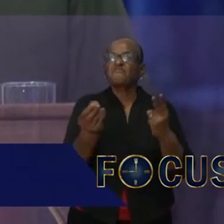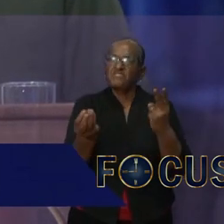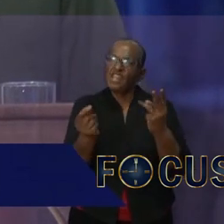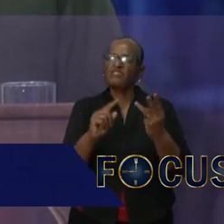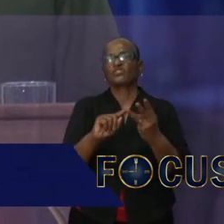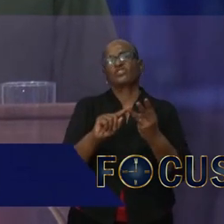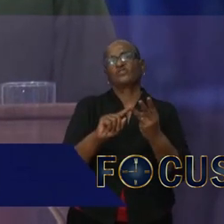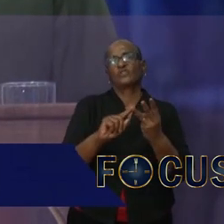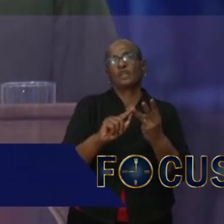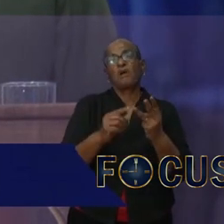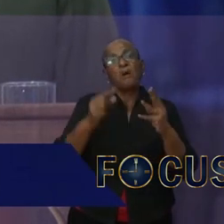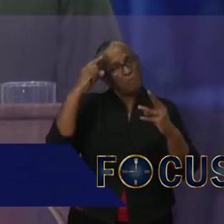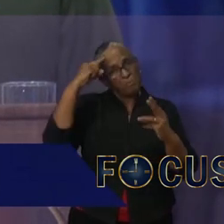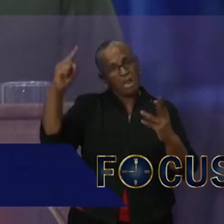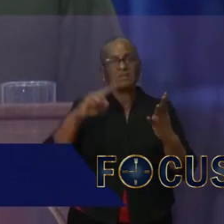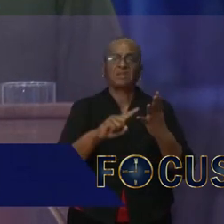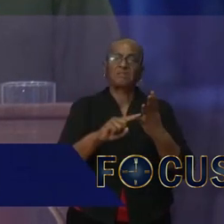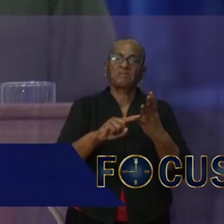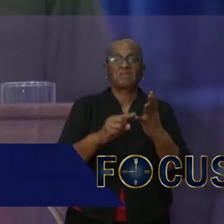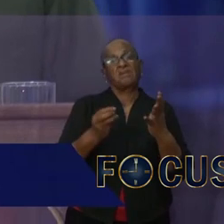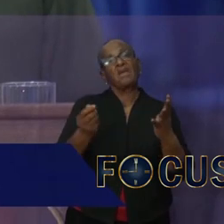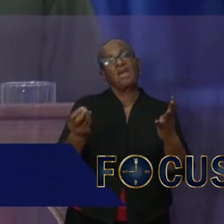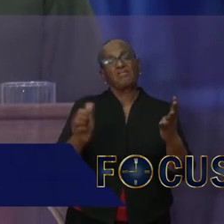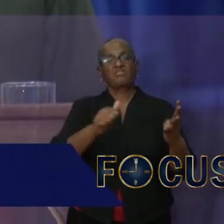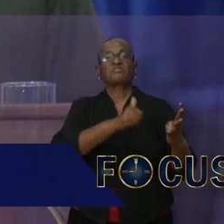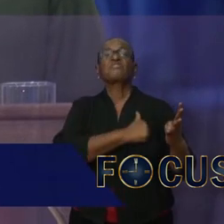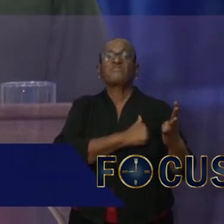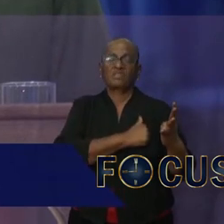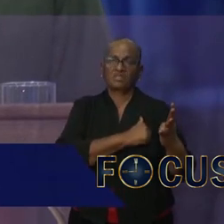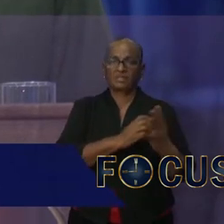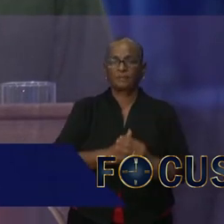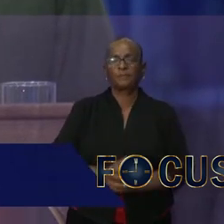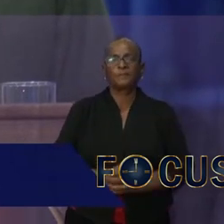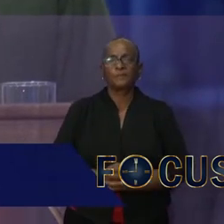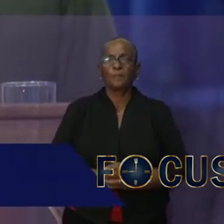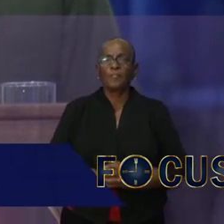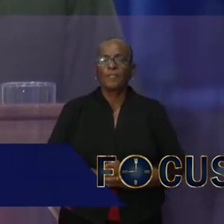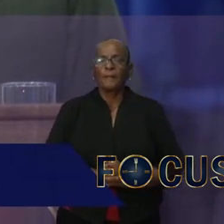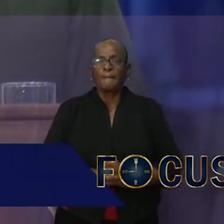financiën, planning en defensie.